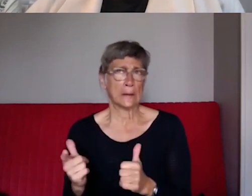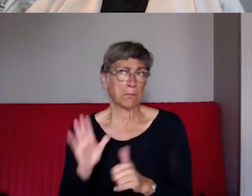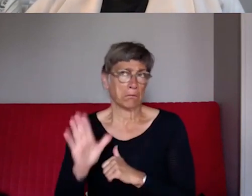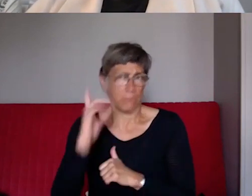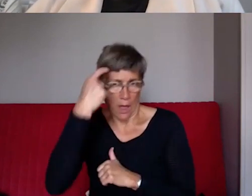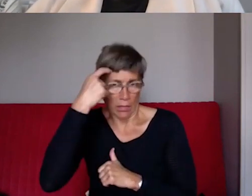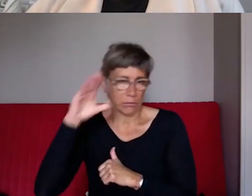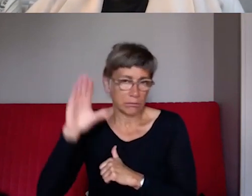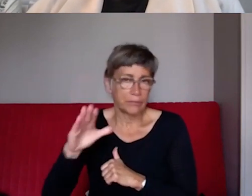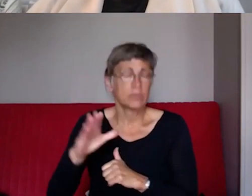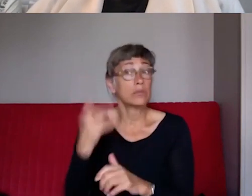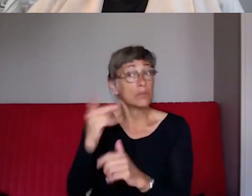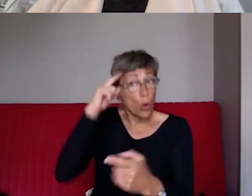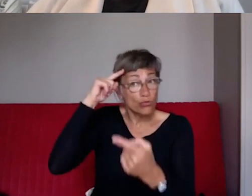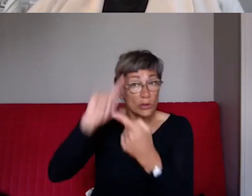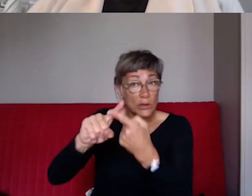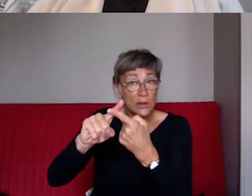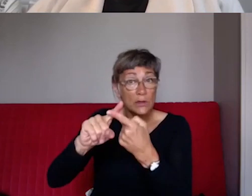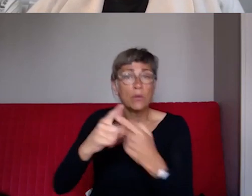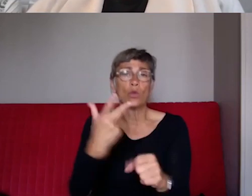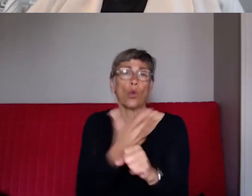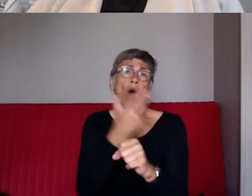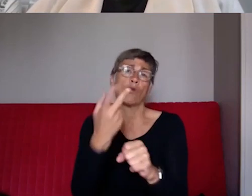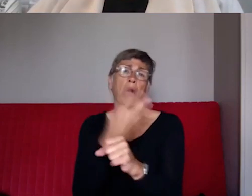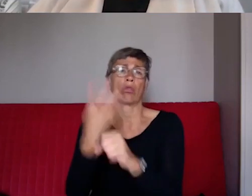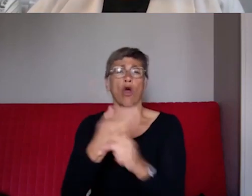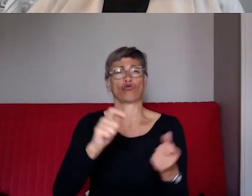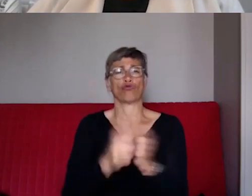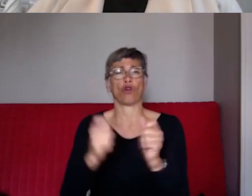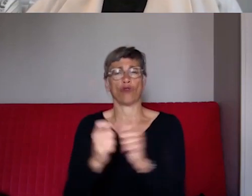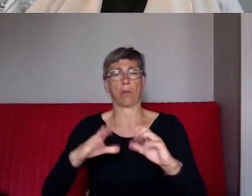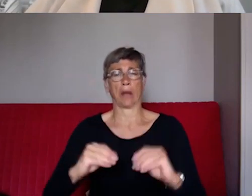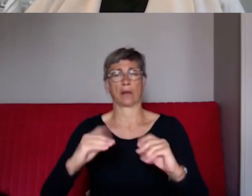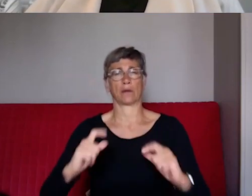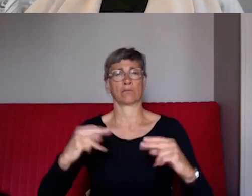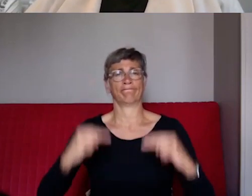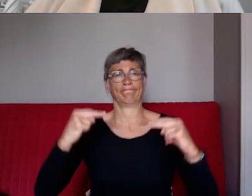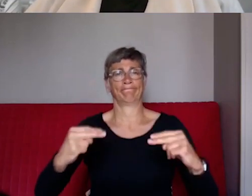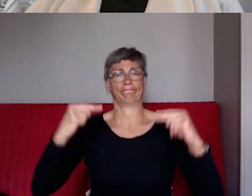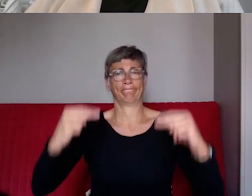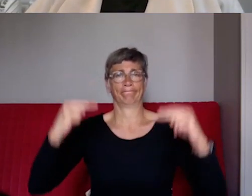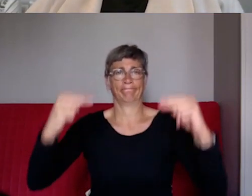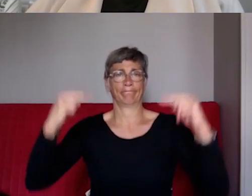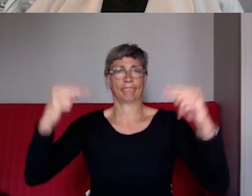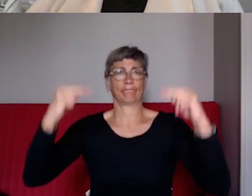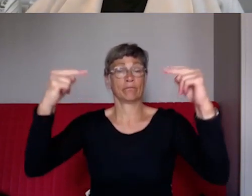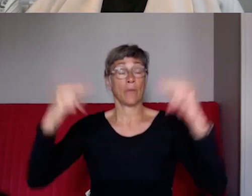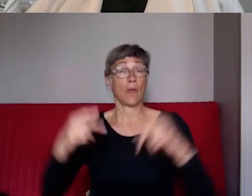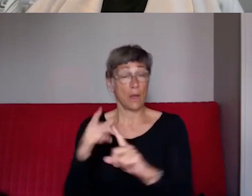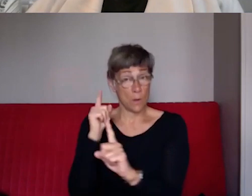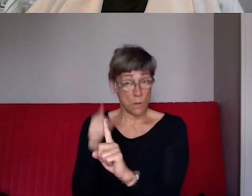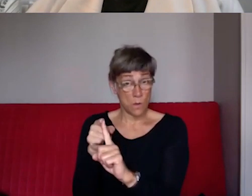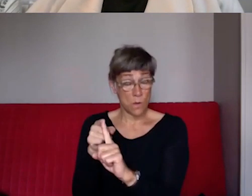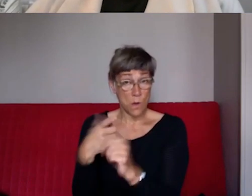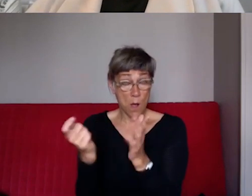lui, son objectif, c'était toujours, tous les 3-4 ans, de changer, d'avoir un poste plus haut. Et il a misé à un